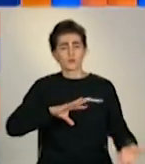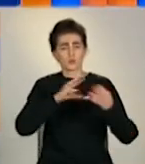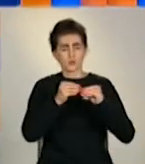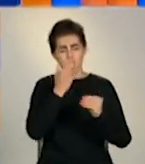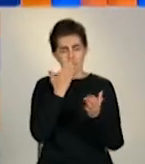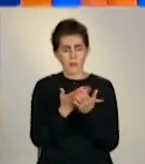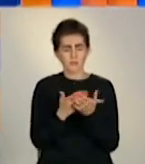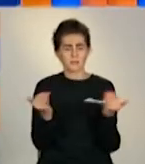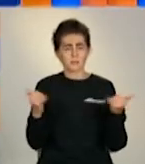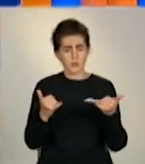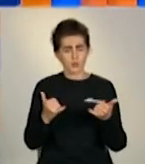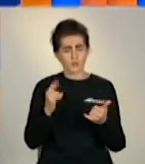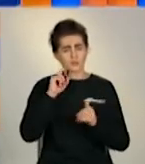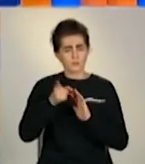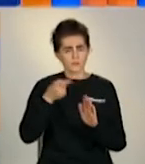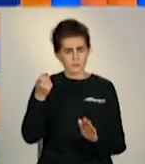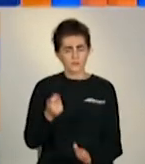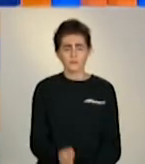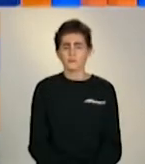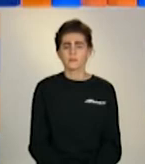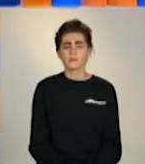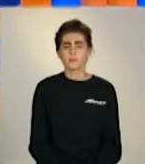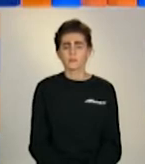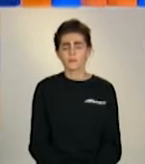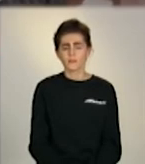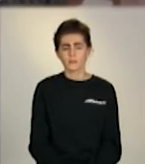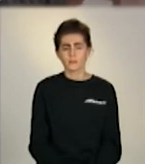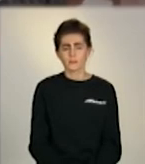показали металурги, дізнавалися мої колеги.